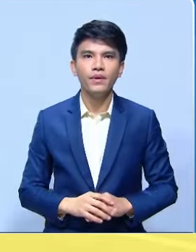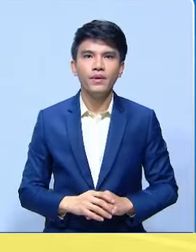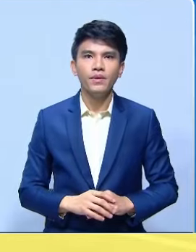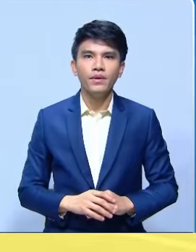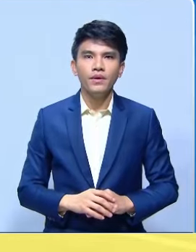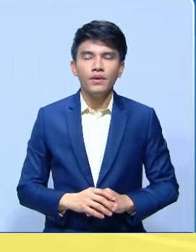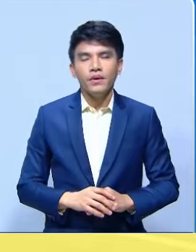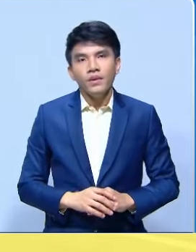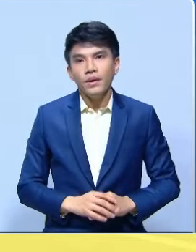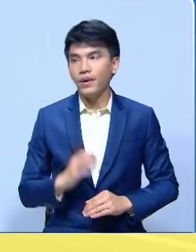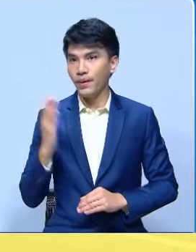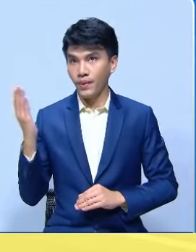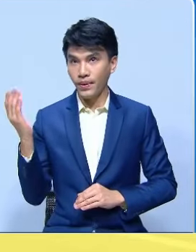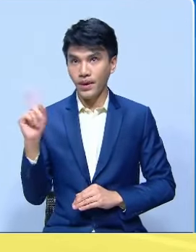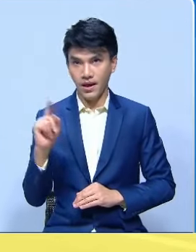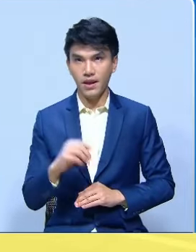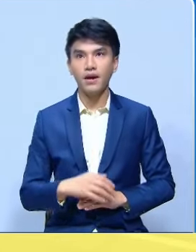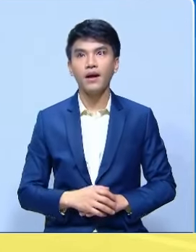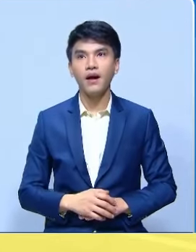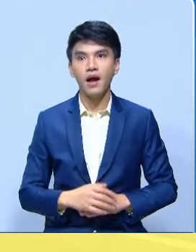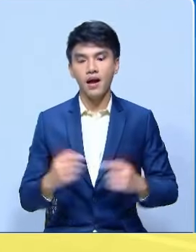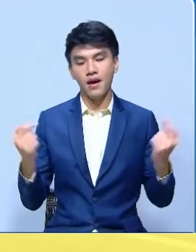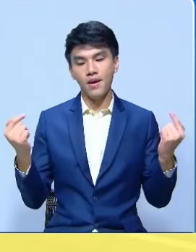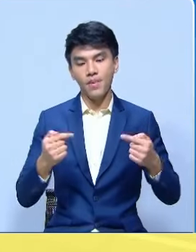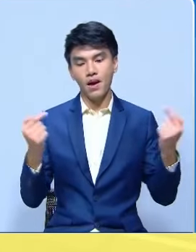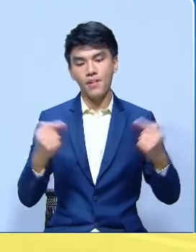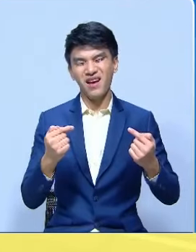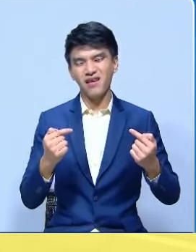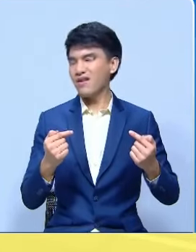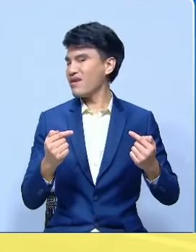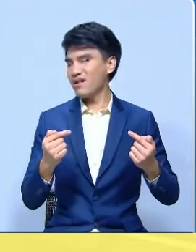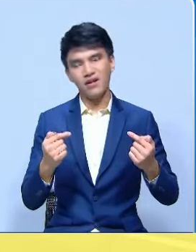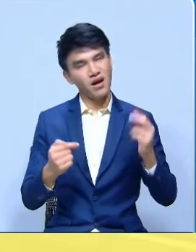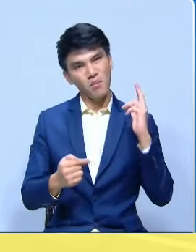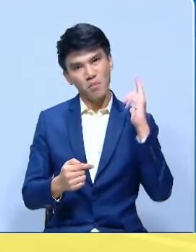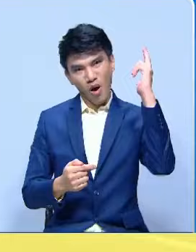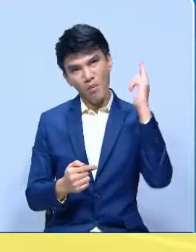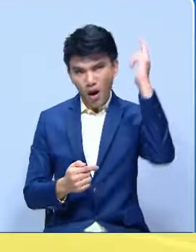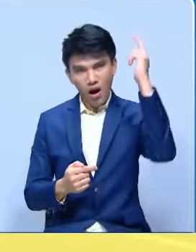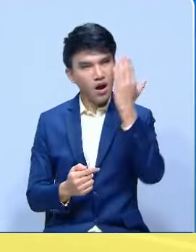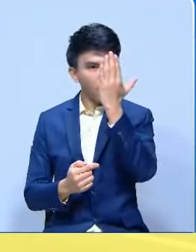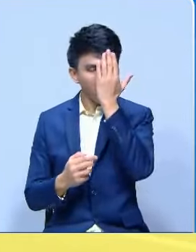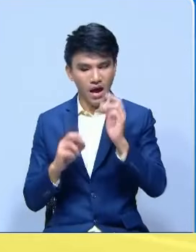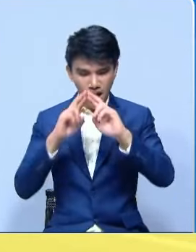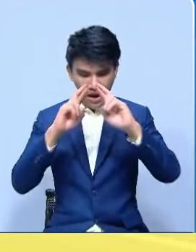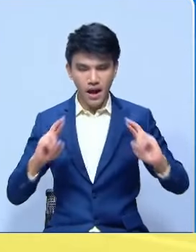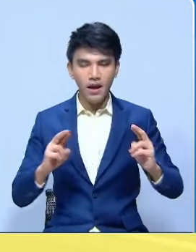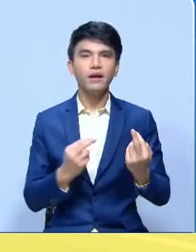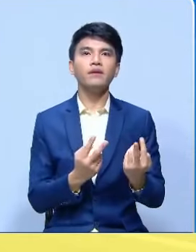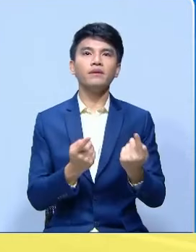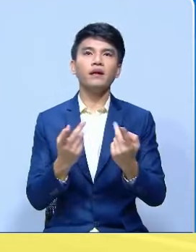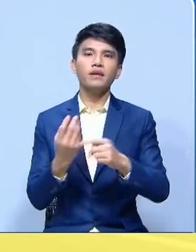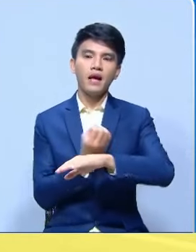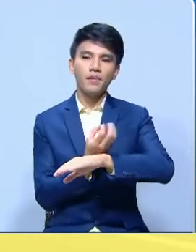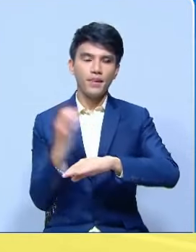กับกรณีนี้ค่ะคุณผู้ชมคะเกิดเหตุทะเลาะวิวาทกันชุลมุนเลยยิงปืนกันหน้าผับแห่งหนึ่งกลางเมืองกำแพงเพชรช่วงเ